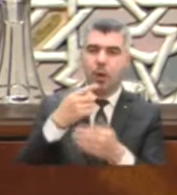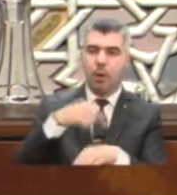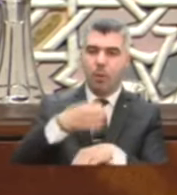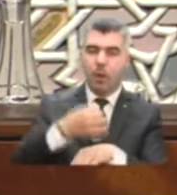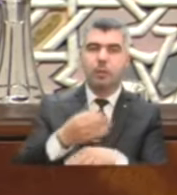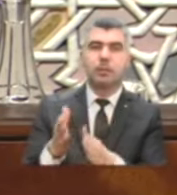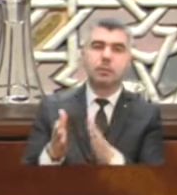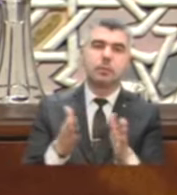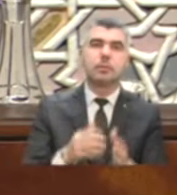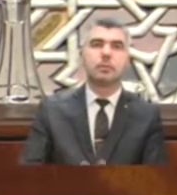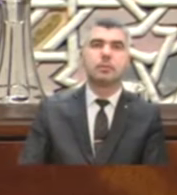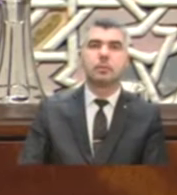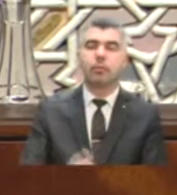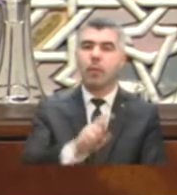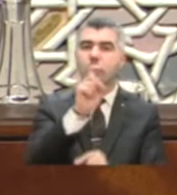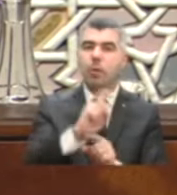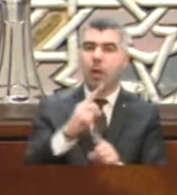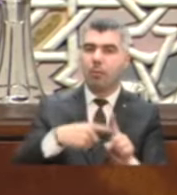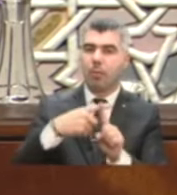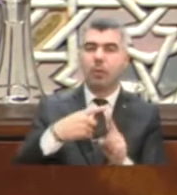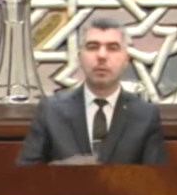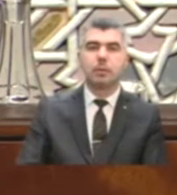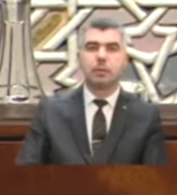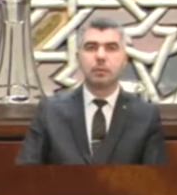محترم. هل من تعقيبات اضافيه في الموضوع؟